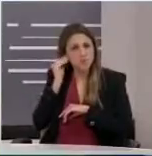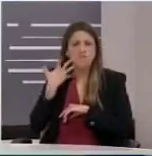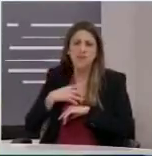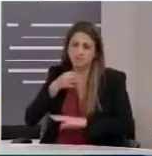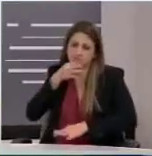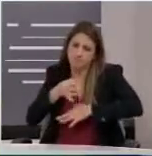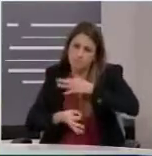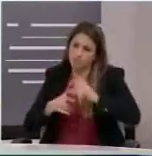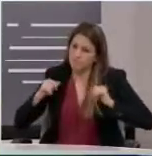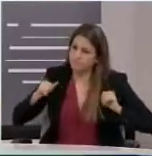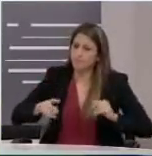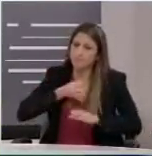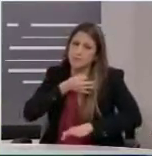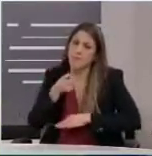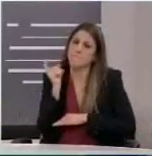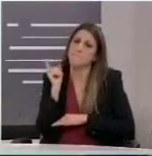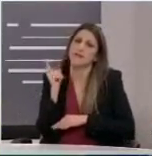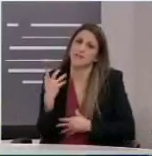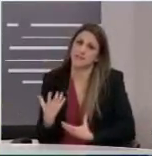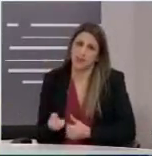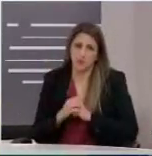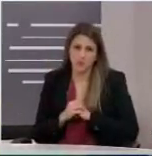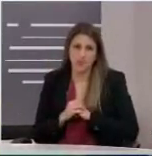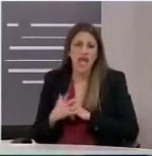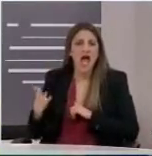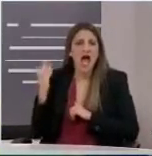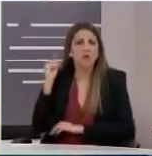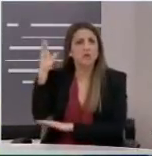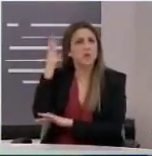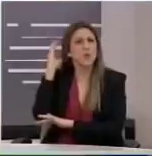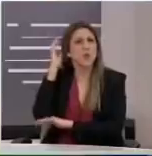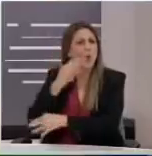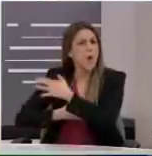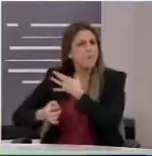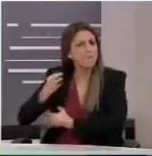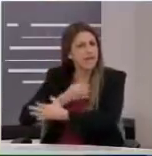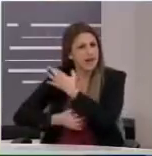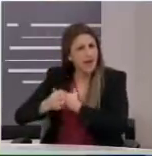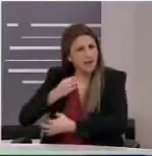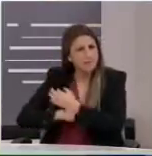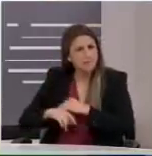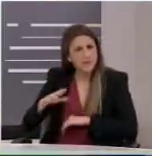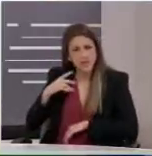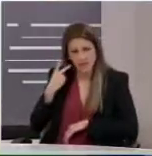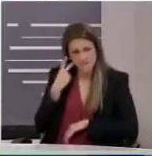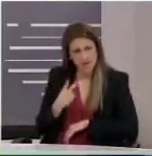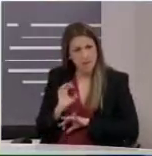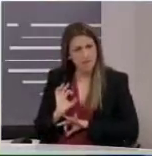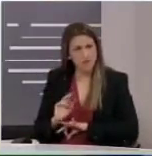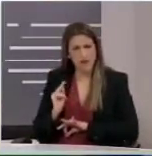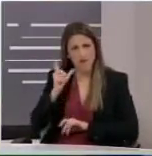πάρω το λόγο και ορισμένες παρατηρήσεις. Ακούγοντας αυτή την ομιλία που μάλλον, βλέποντας τα πρόσωπα των βουλευτών